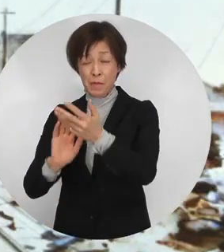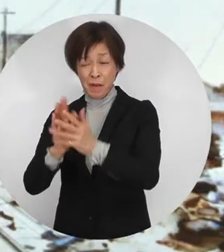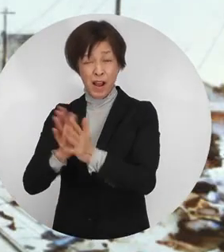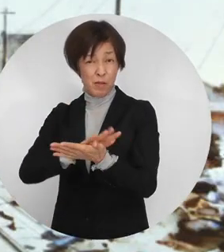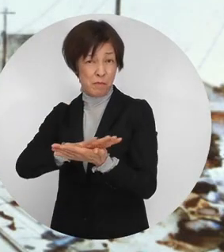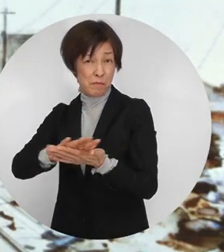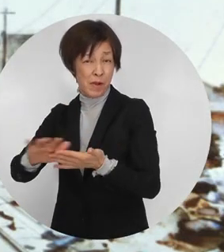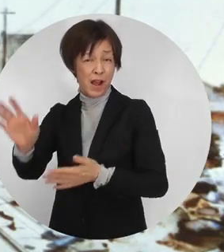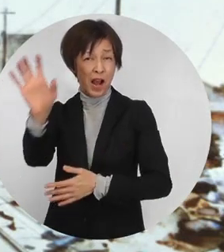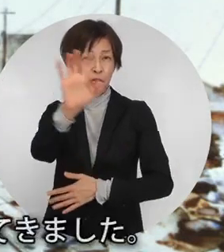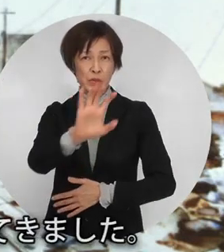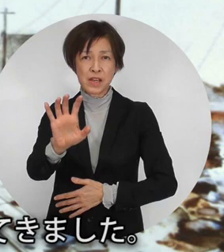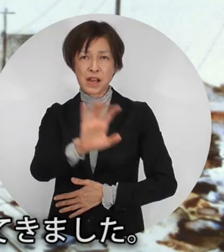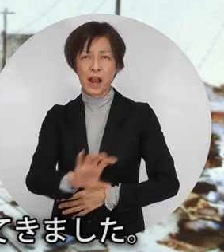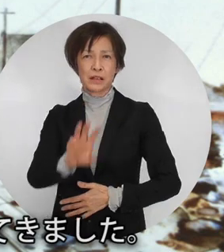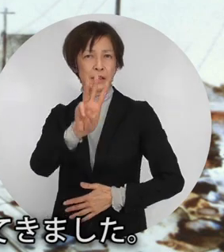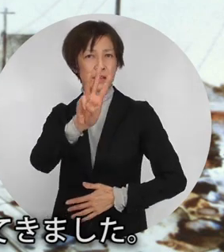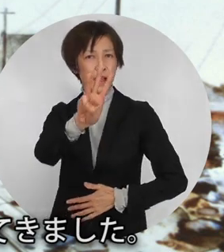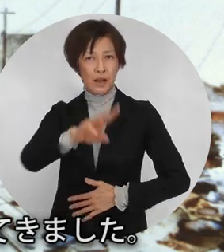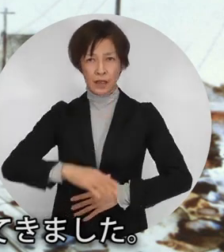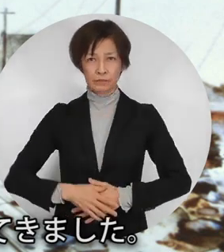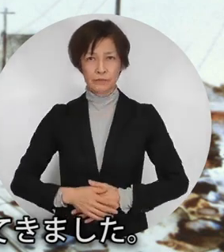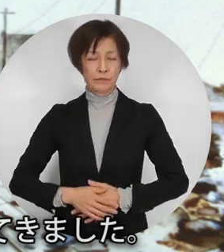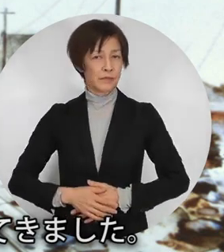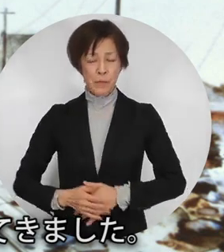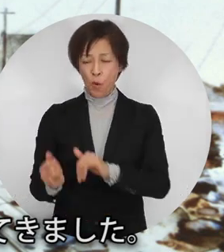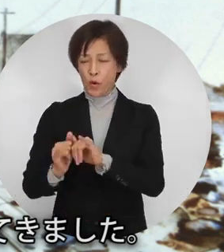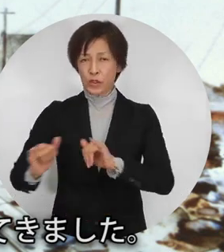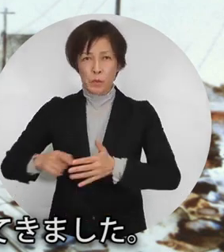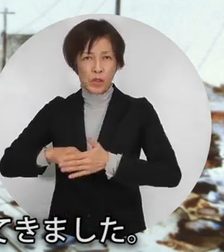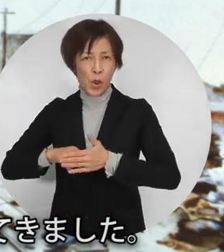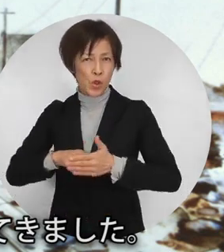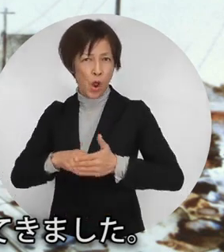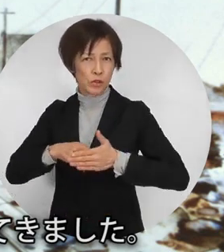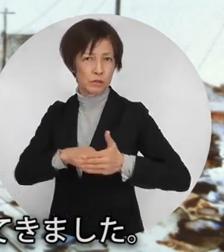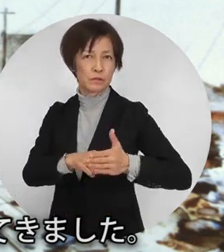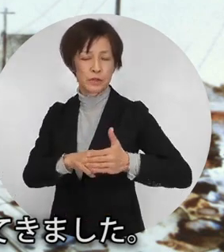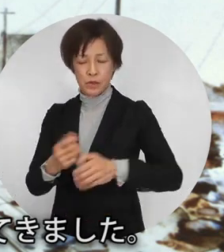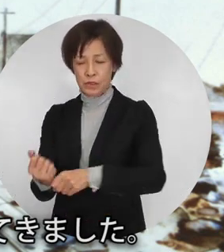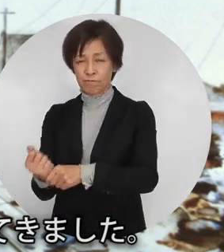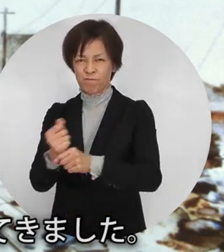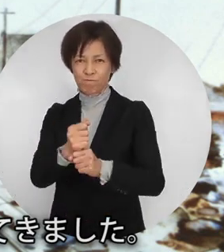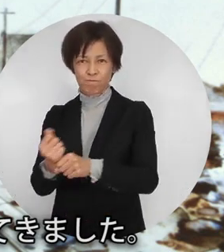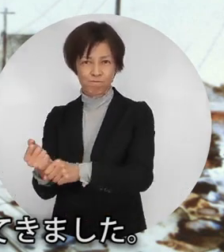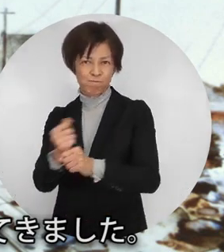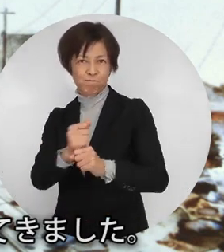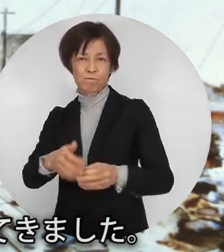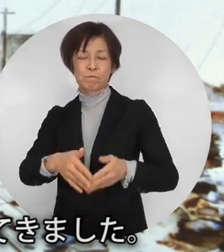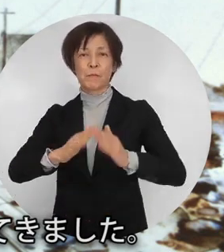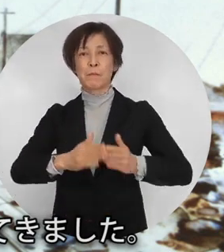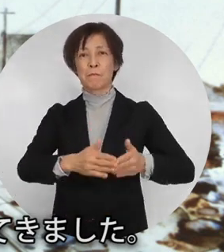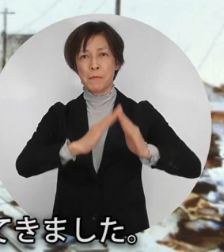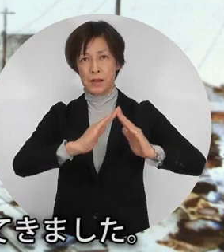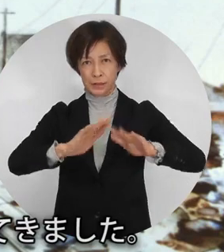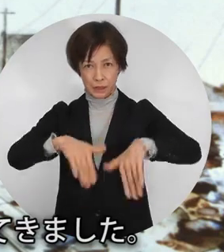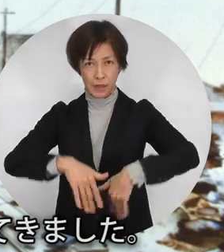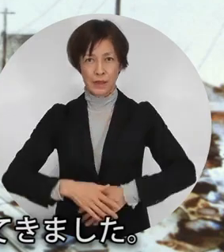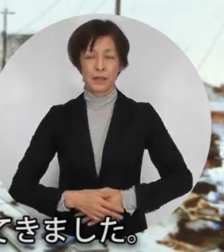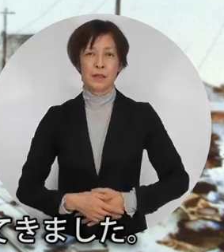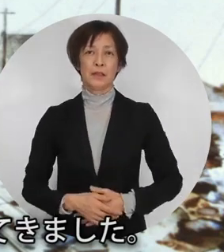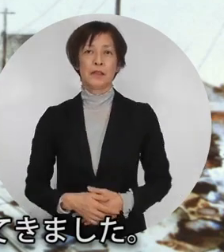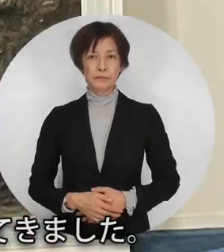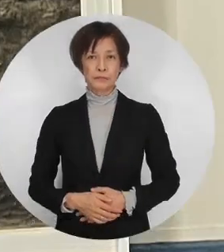な打撃を受けました。しかしその度に人々の努力により復興を果たしてきました。